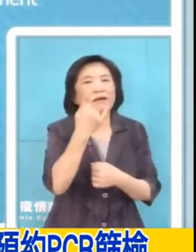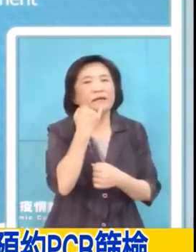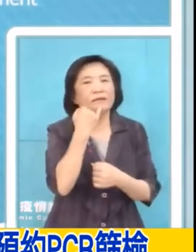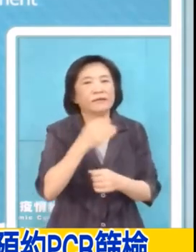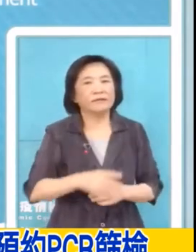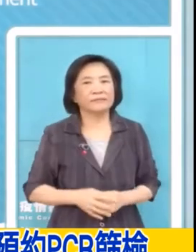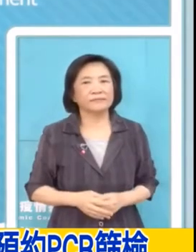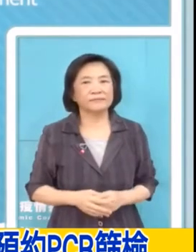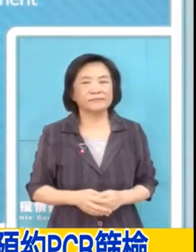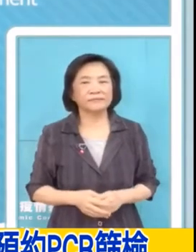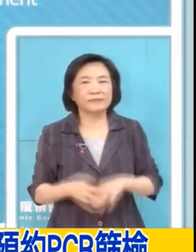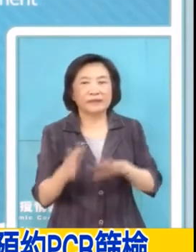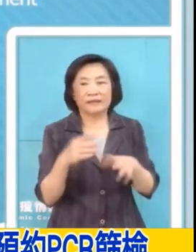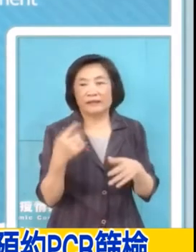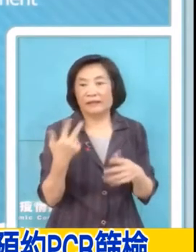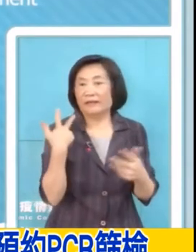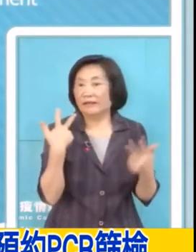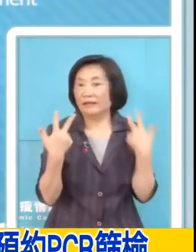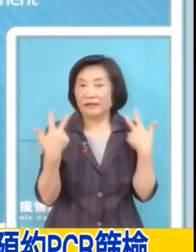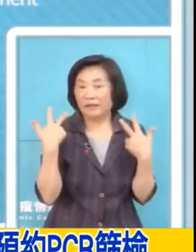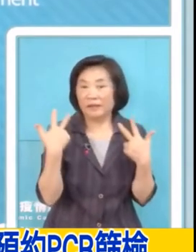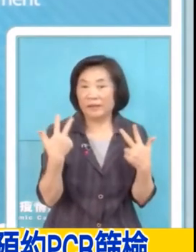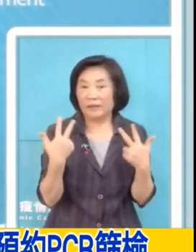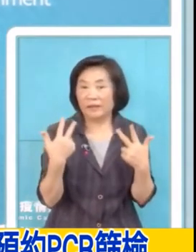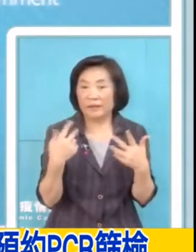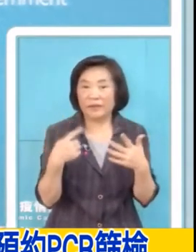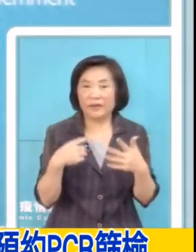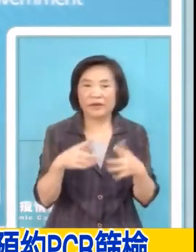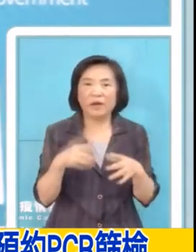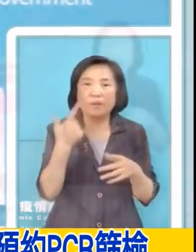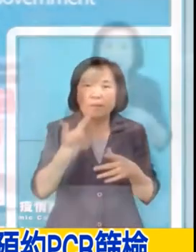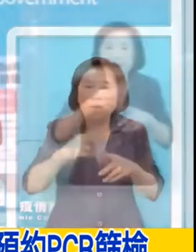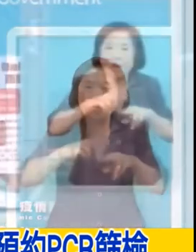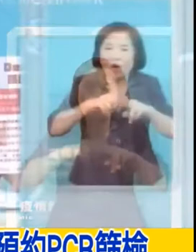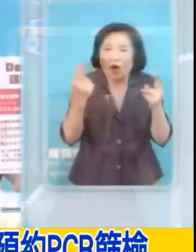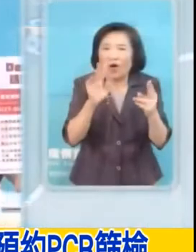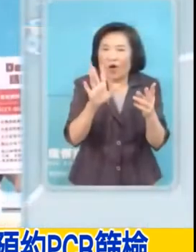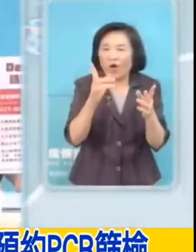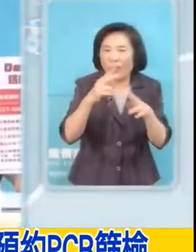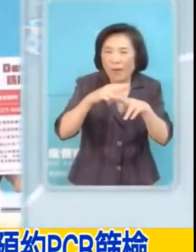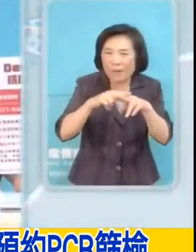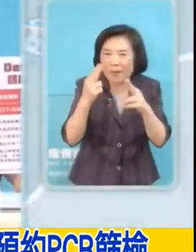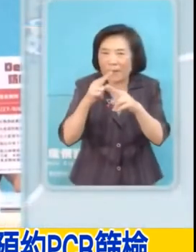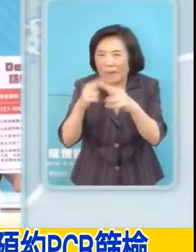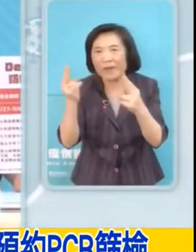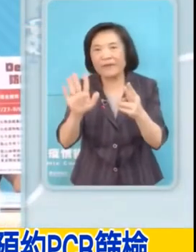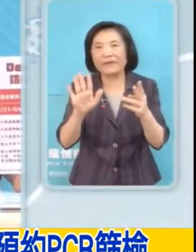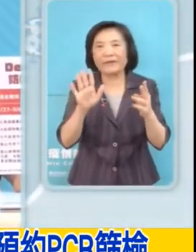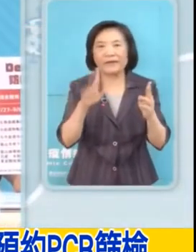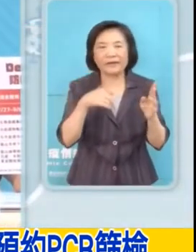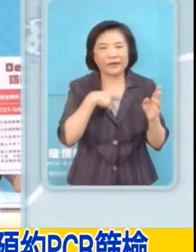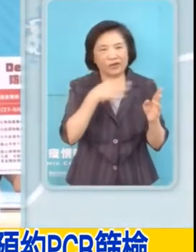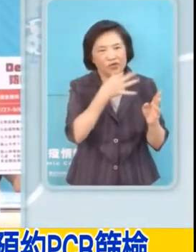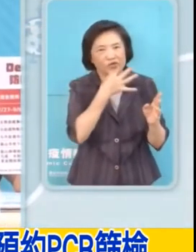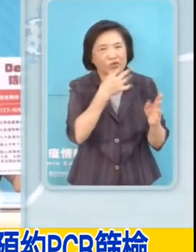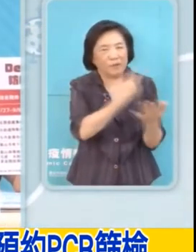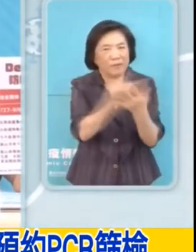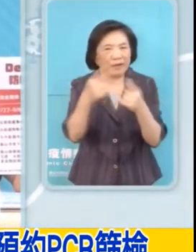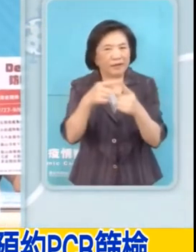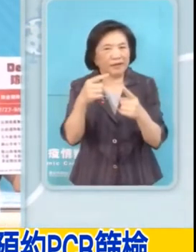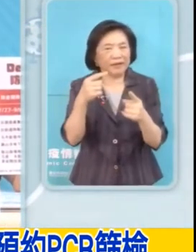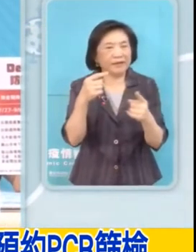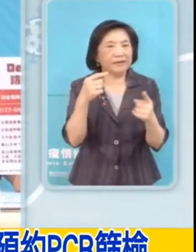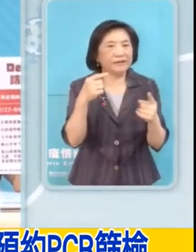也因为在这两三个礼拜哦，逐渐的在解封嘛哦，那所以我们也是怕大家一下子，我